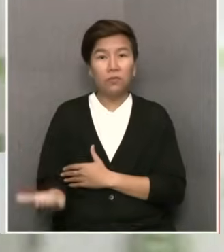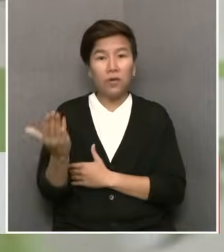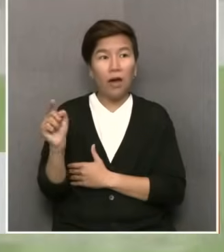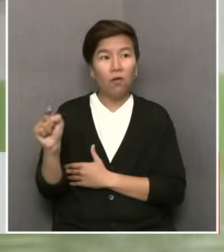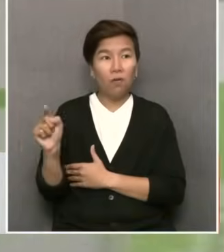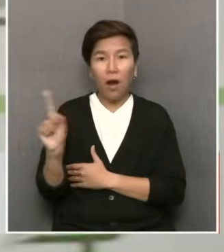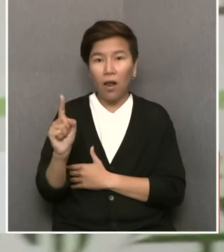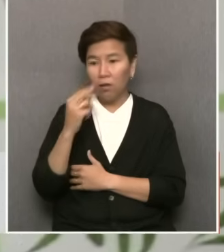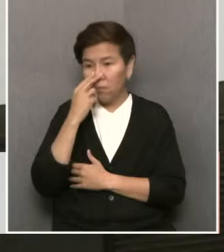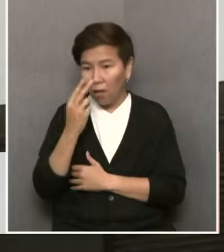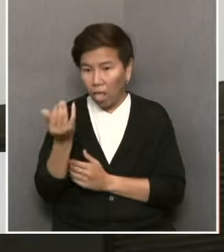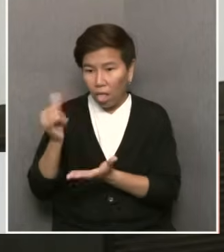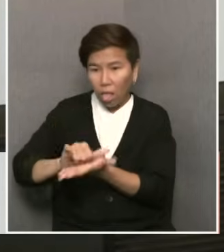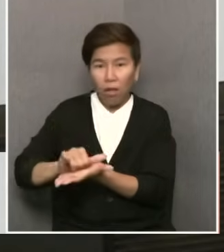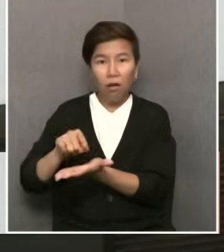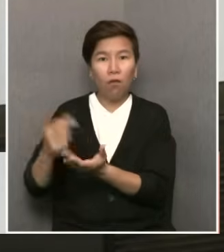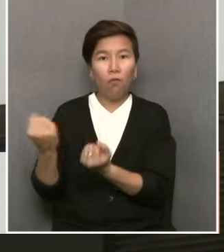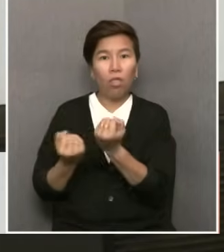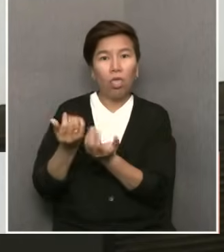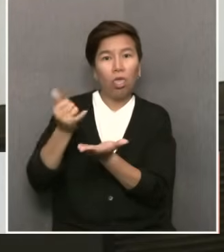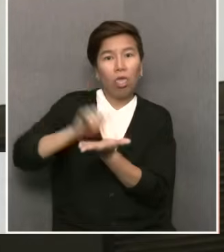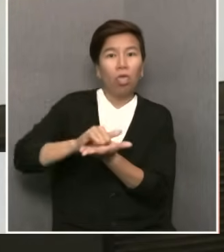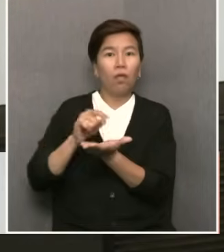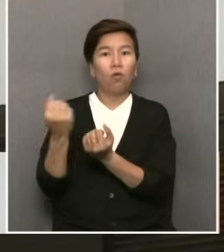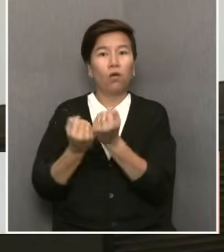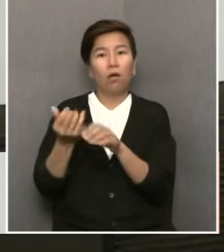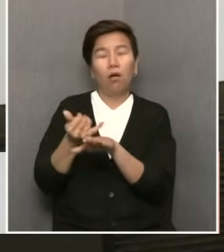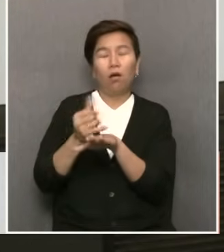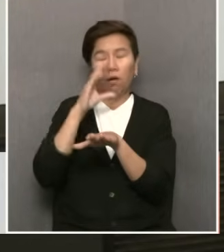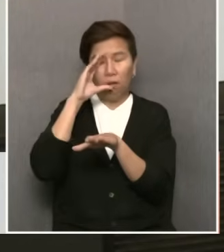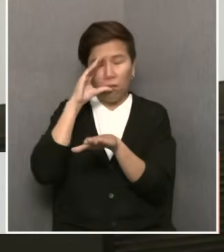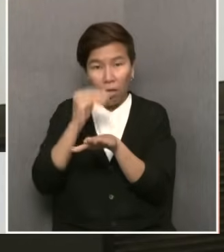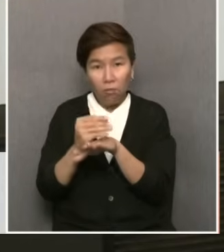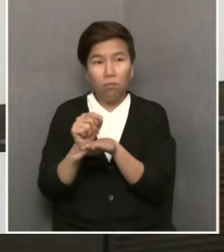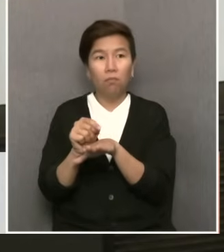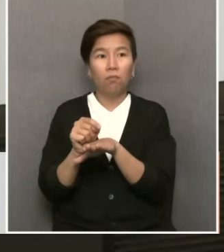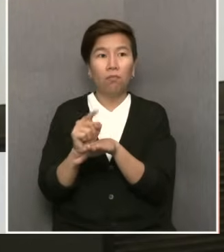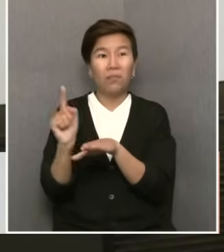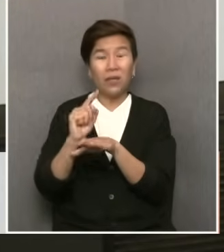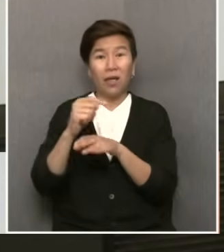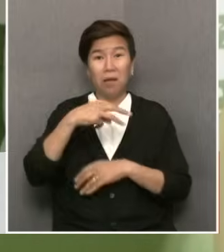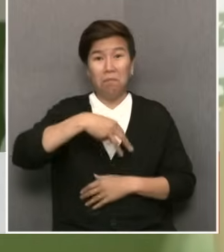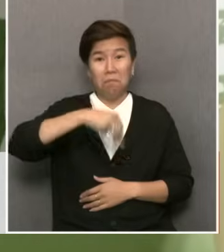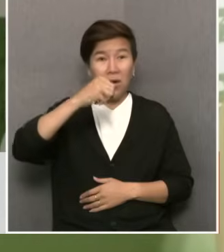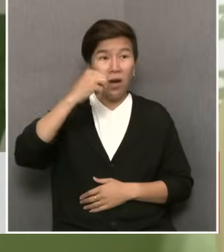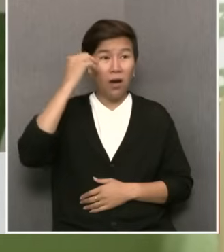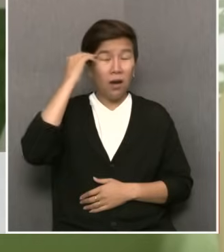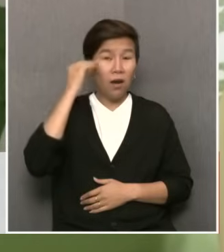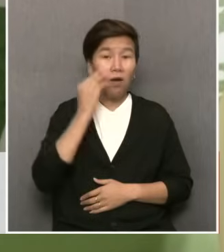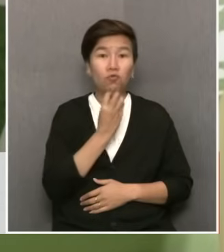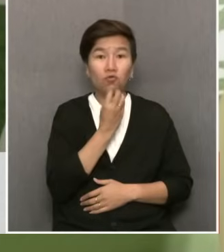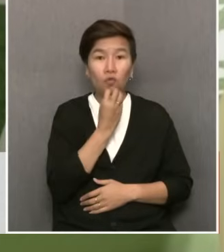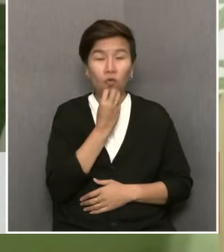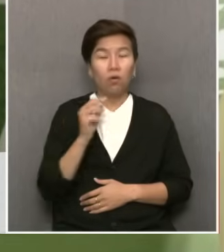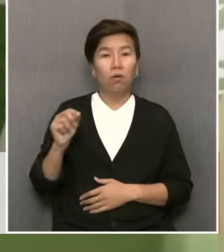มถูกพบว่าหมดสติอยู่ภายในรถยนต์ในสวนสาธารณะแห่งหนึ่งในเขตจองโนกรุงโซโดยเจ้าหน้าที่ในพื้นที่ได้ยื